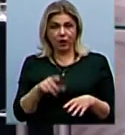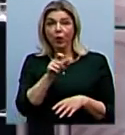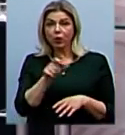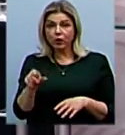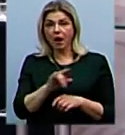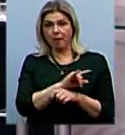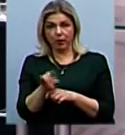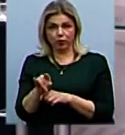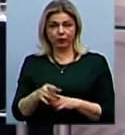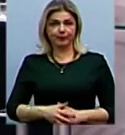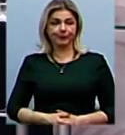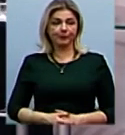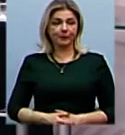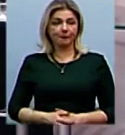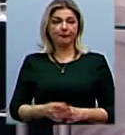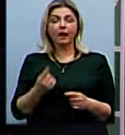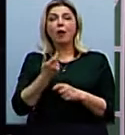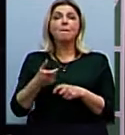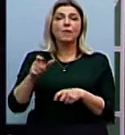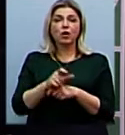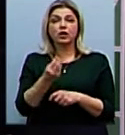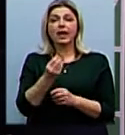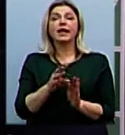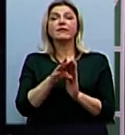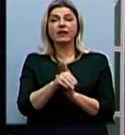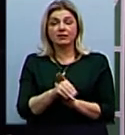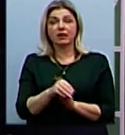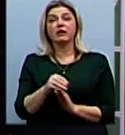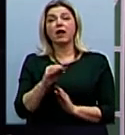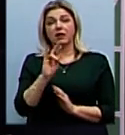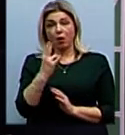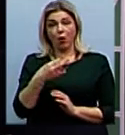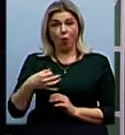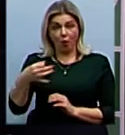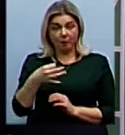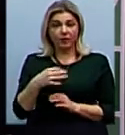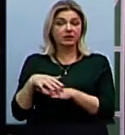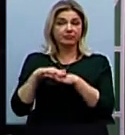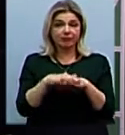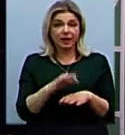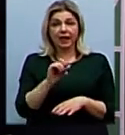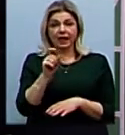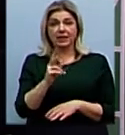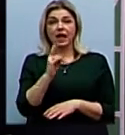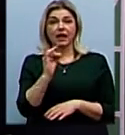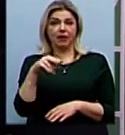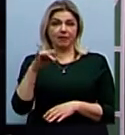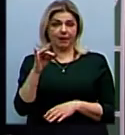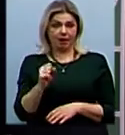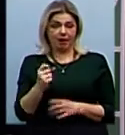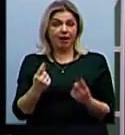називатися. Ви знаєте, що найбільші інвестиції в Миколаївську область, зокрема, надходять з Кіпру. Кіпр – це велика інвестиційна держава. Так.